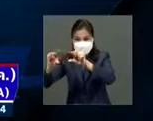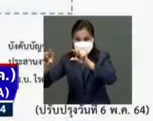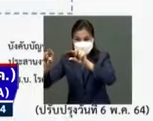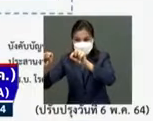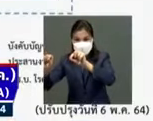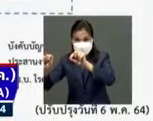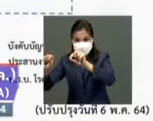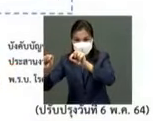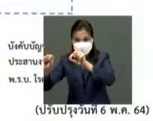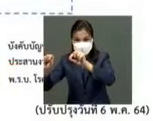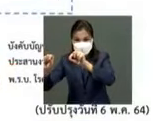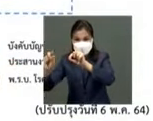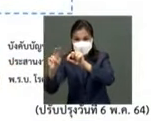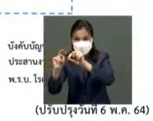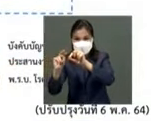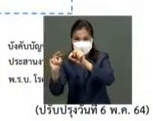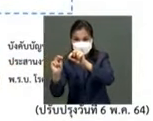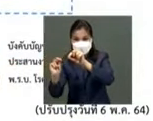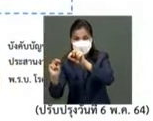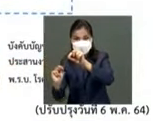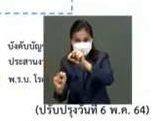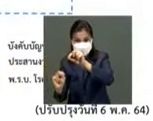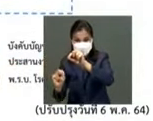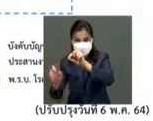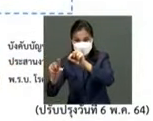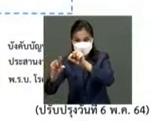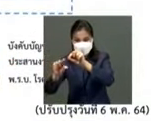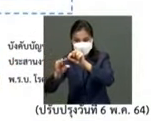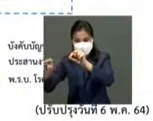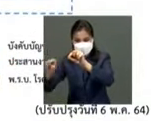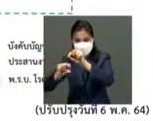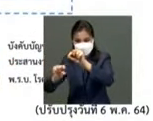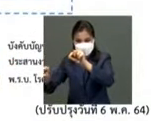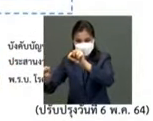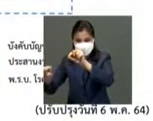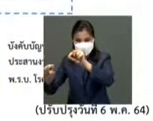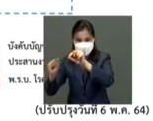องขวามือเนี่ยนะครับก็จะเป็น